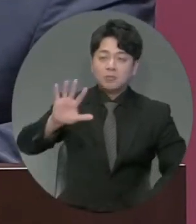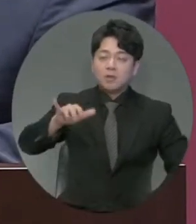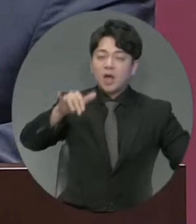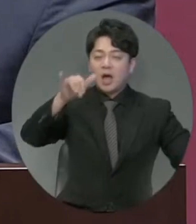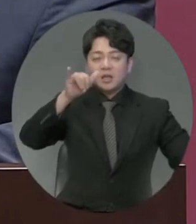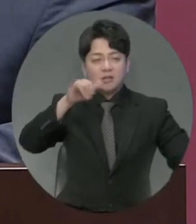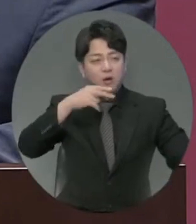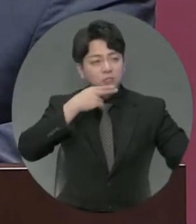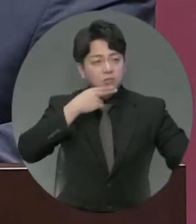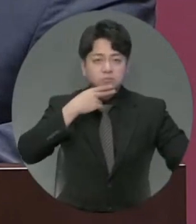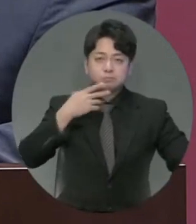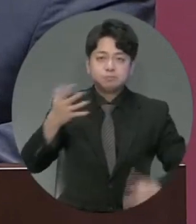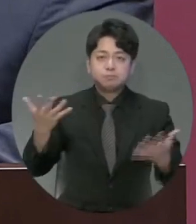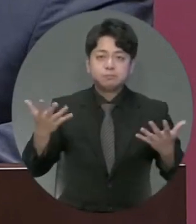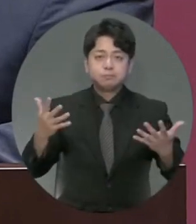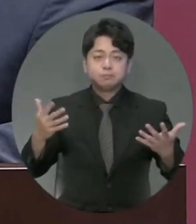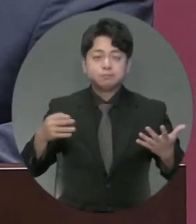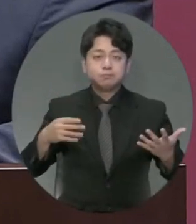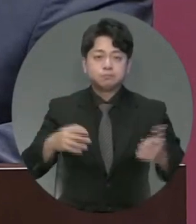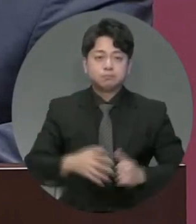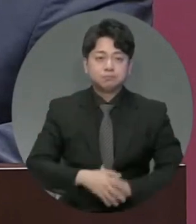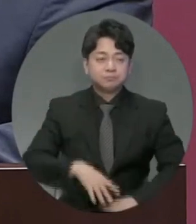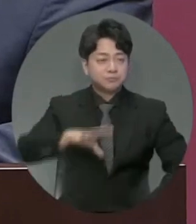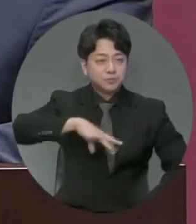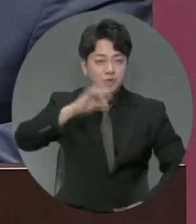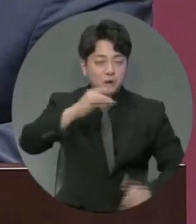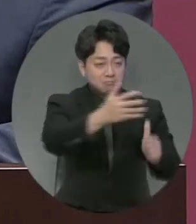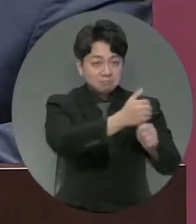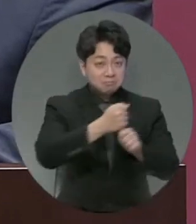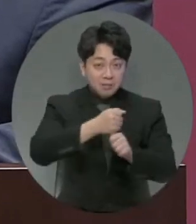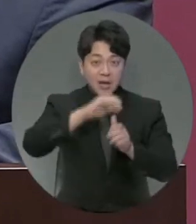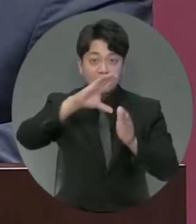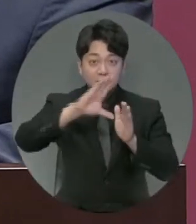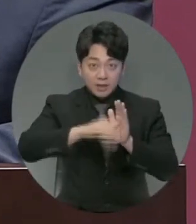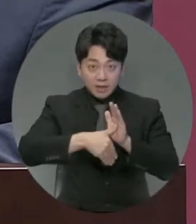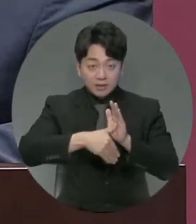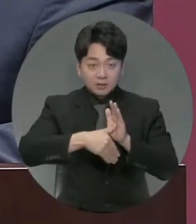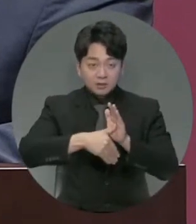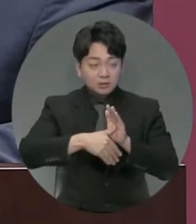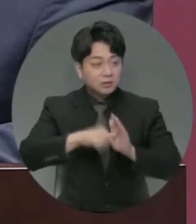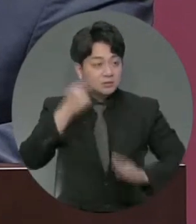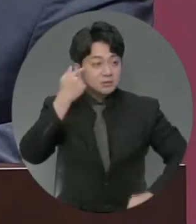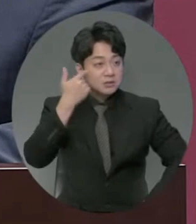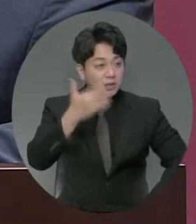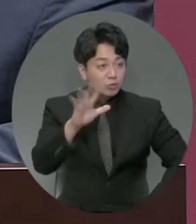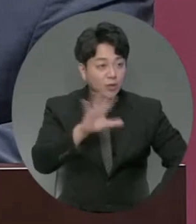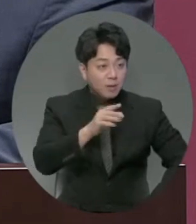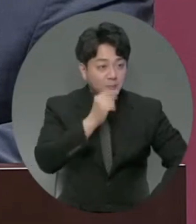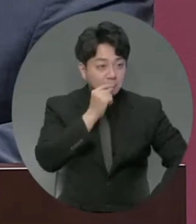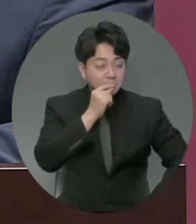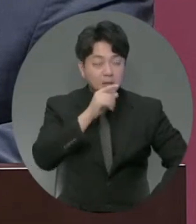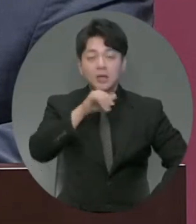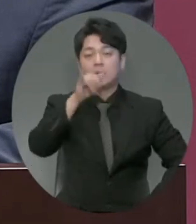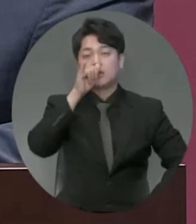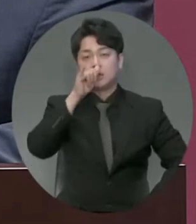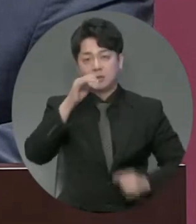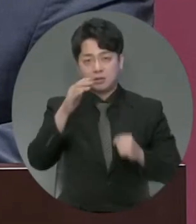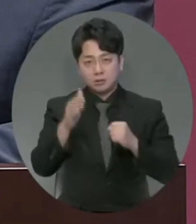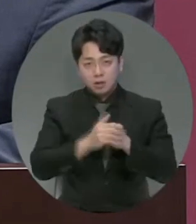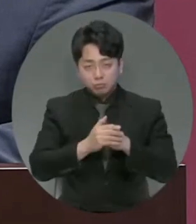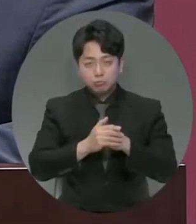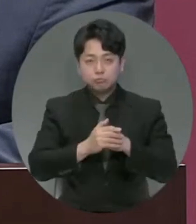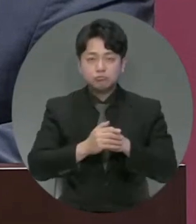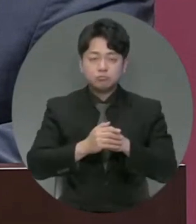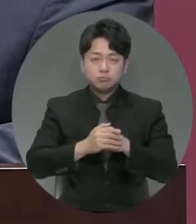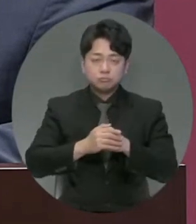초기에는 최초에 접촉할 때는 최소의 질문만 하도록 매뉴얼이 되어 있기 때문에 그 당시에 우리 특진 요원들은 납포하는